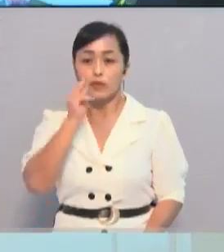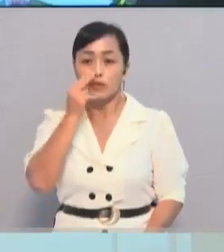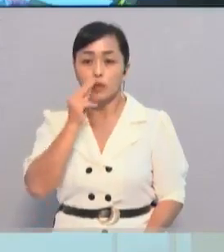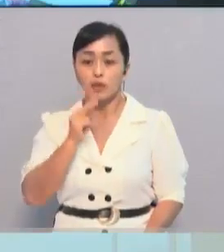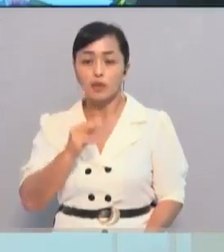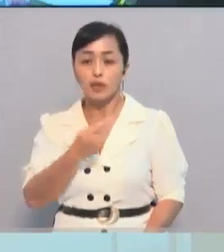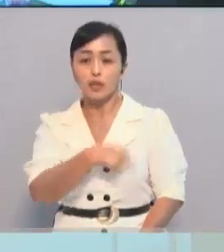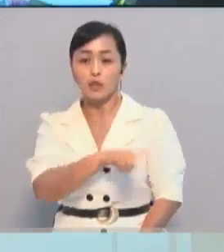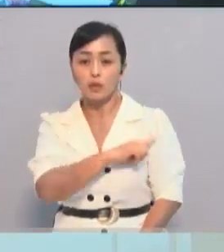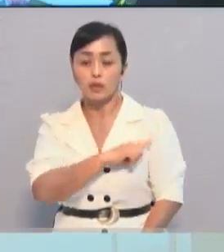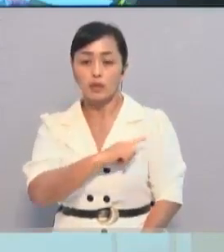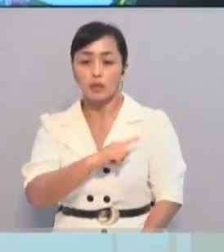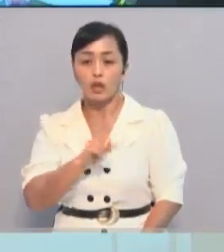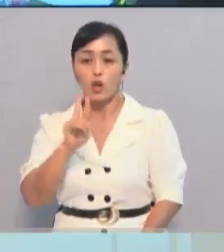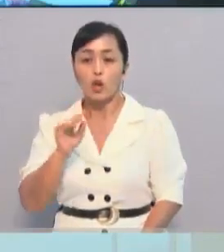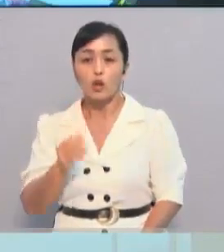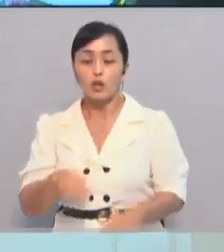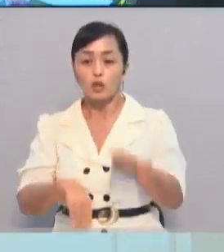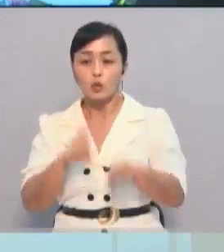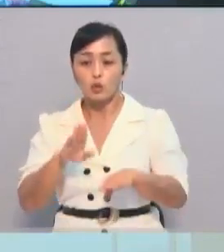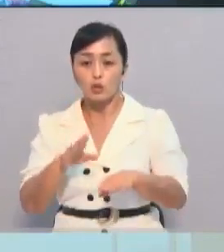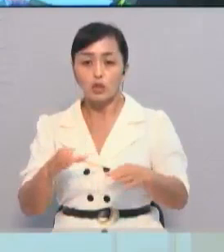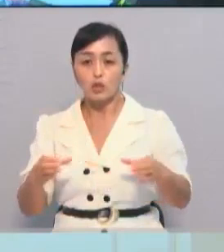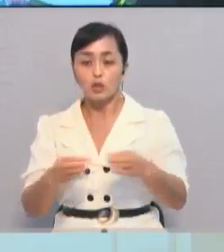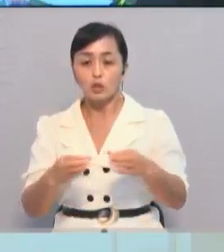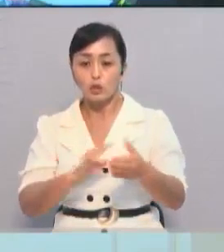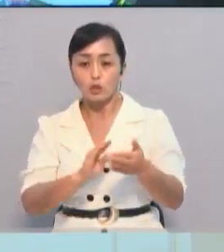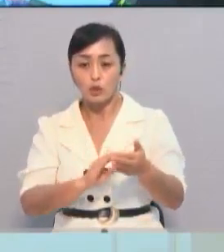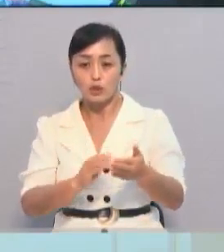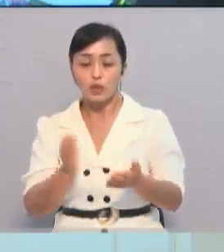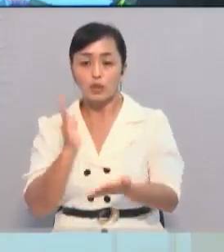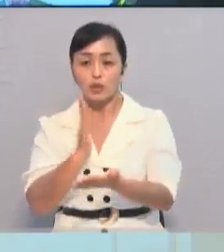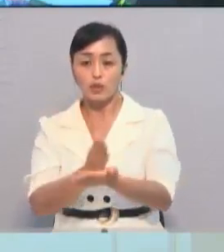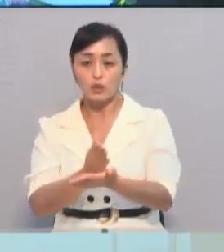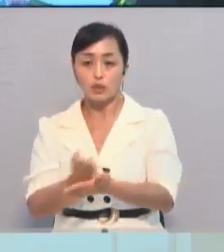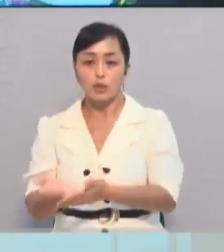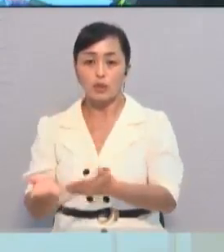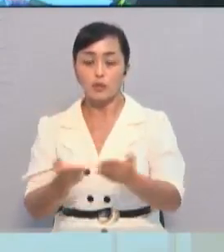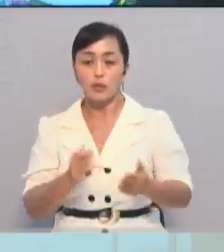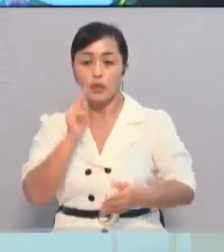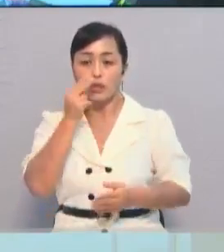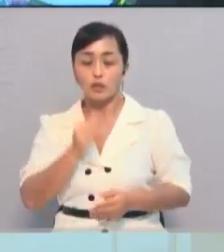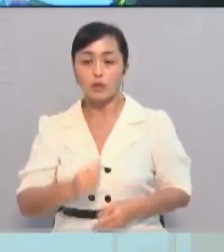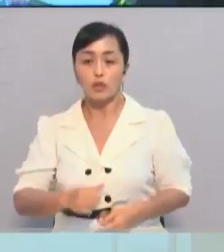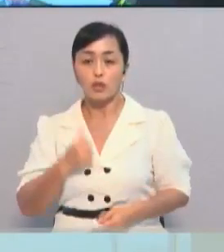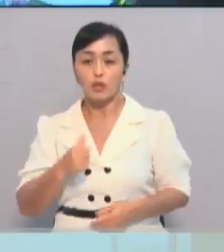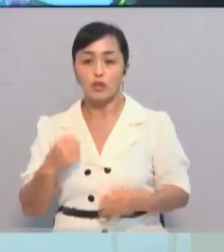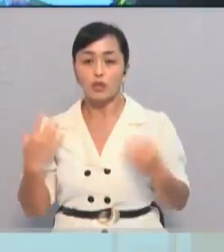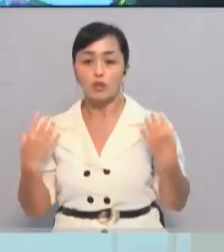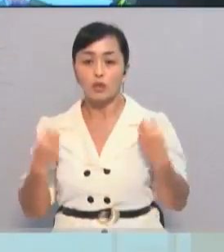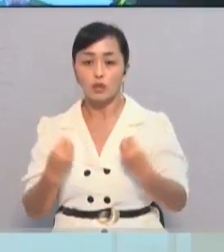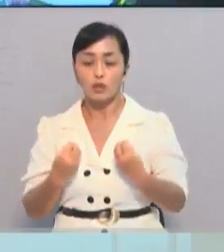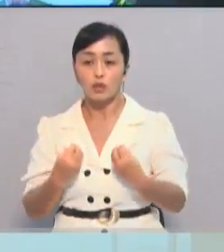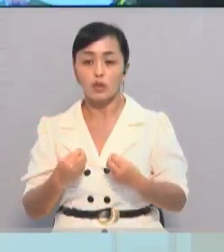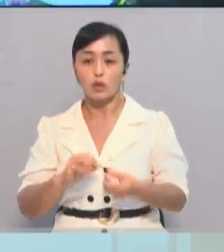Шымкенттегі емханаларға үздік тәжірибелер орталығының жобасы енгізіліп жатыр. Жоба Шымкент қалалық денсаулық сақтау басқармасының